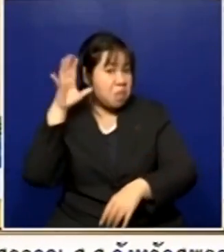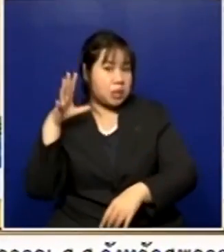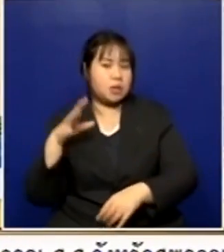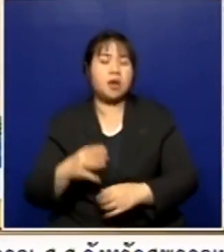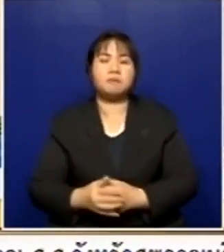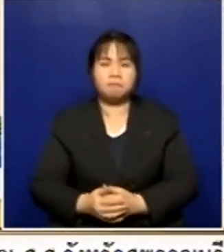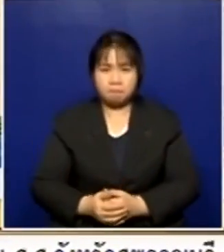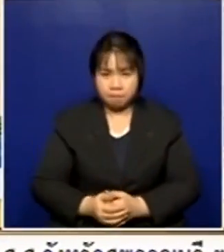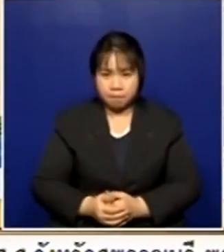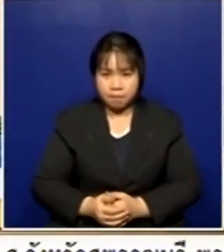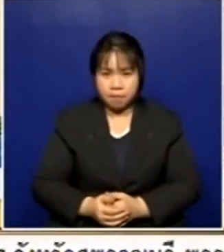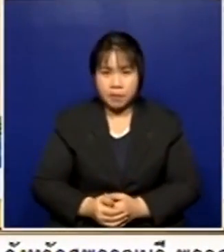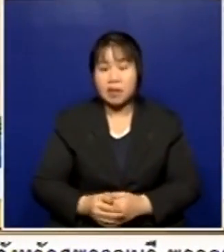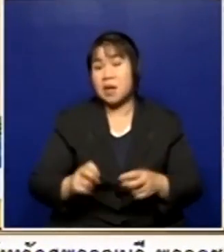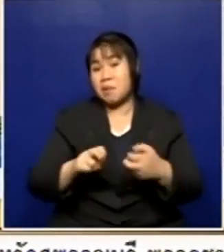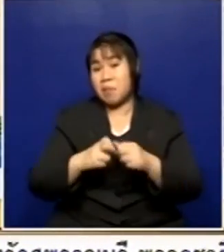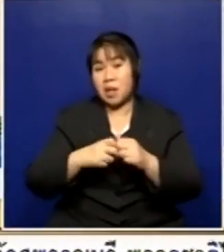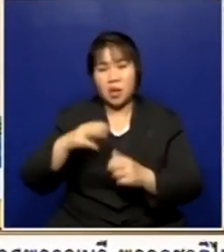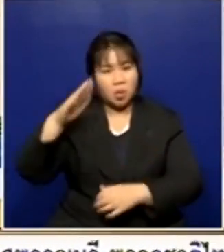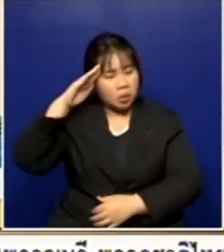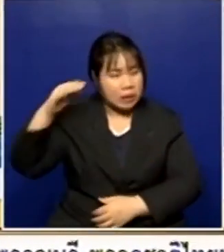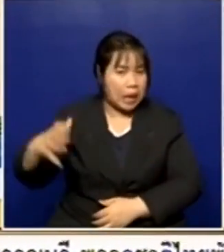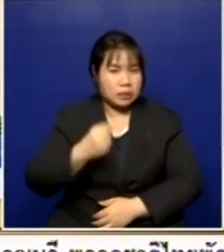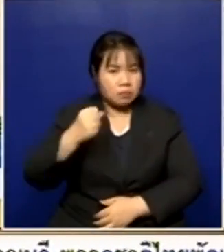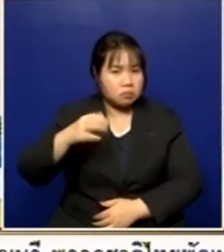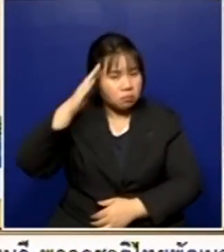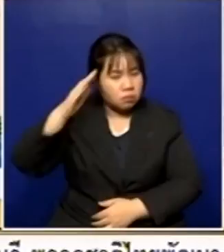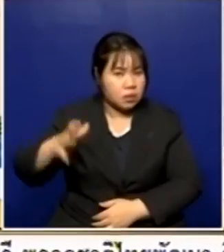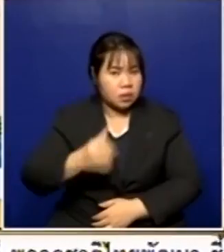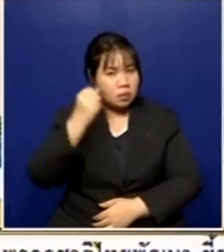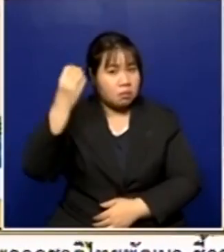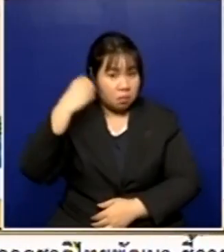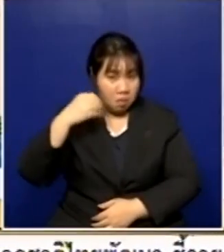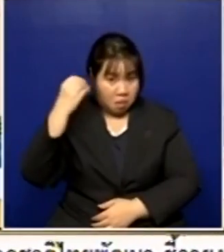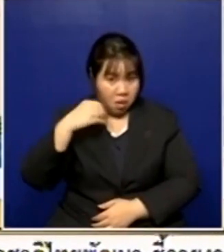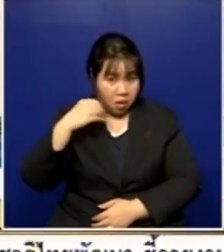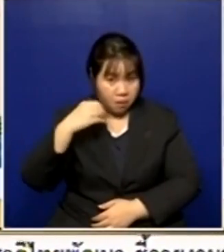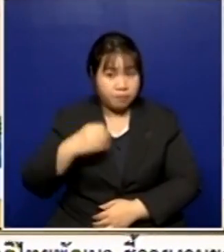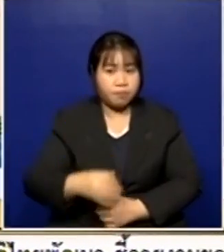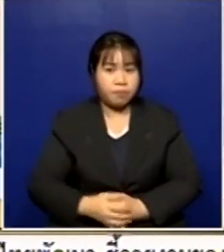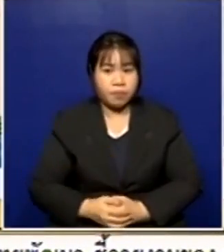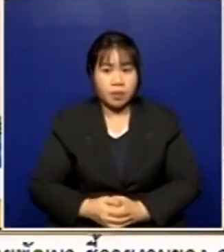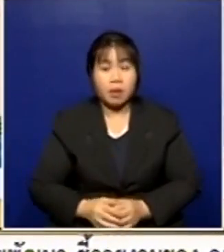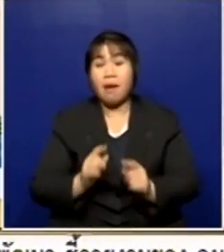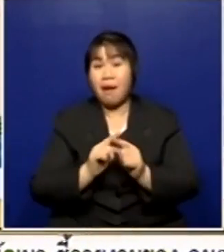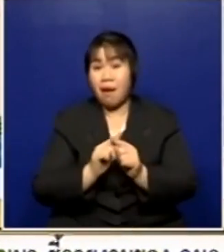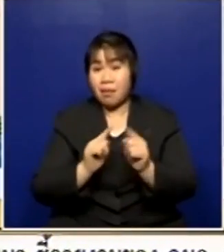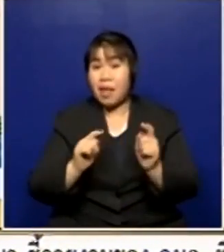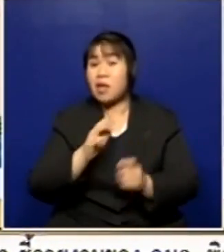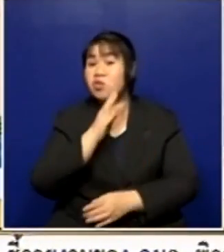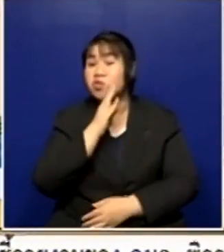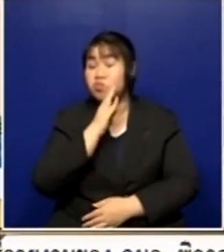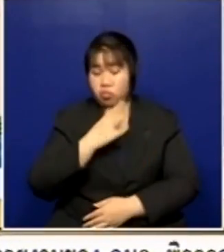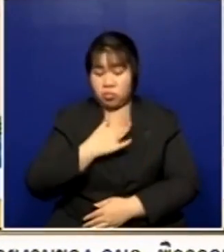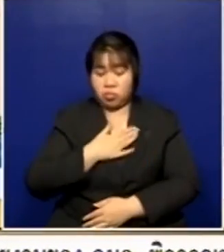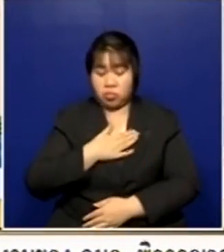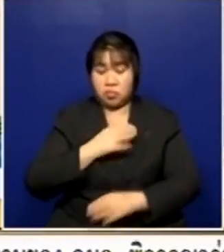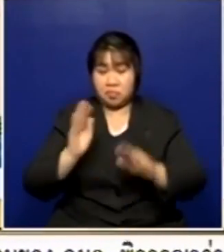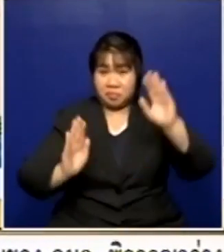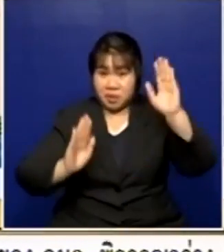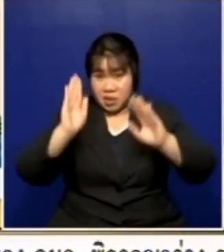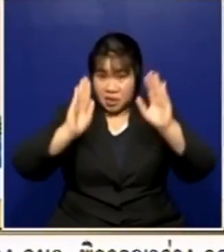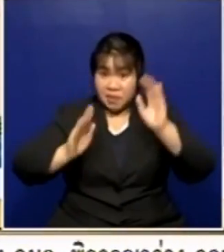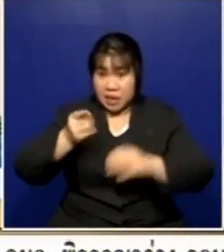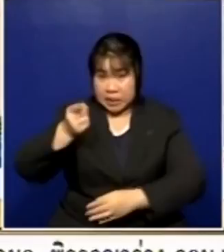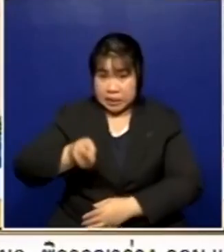ถึงได้เกิดรัฐบาล /บ่อยแอบถ่ายเราจะเป็นประชาธิปัตย์ใจอย่างแท้